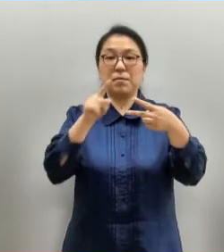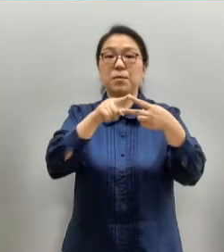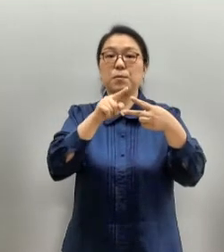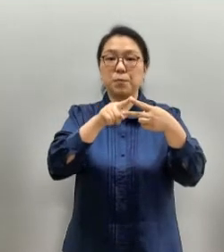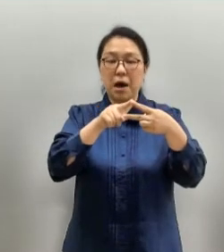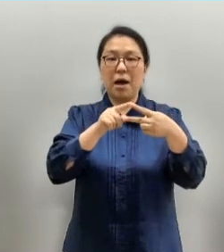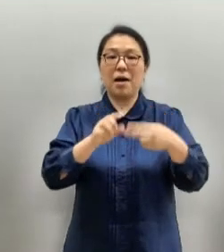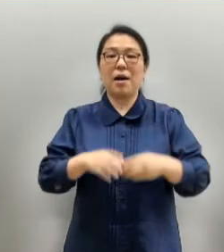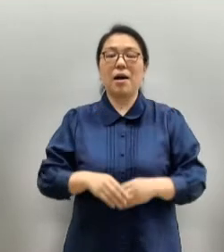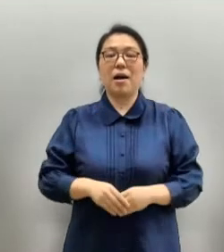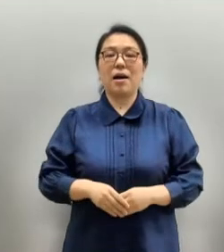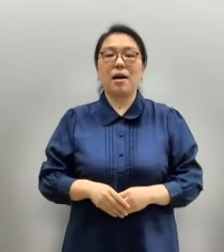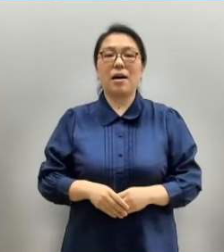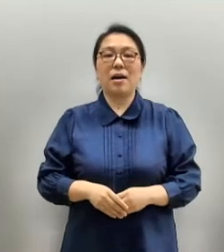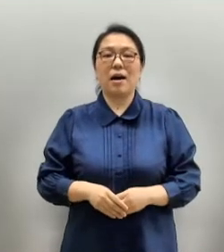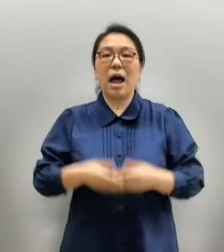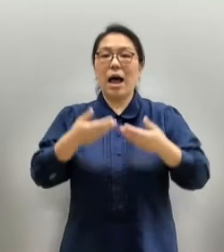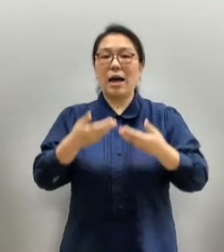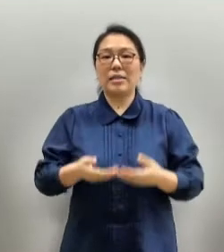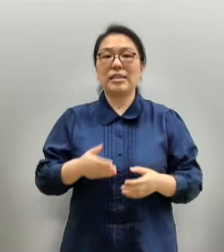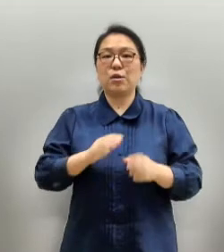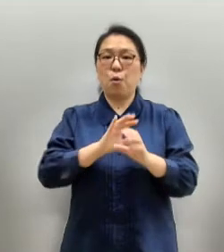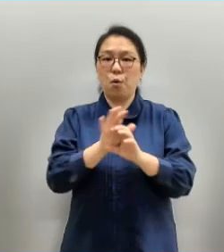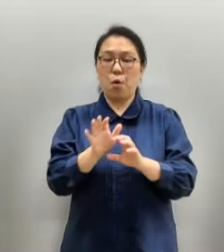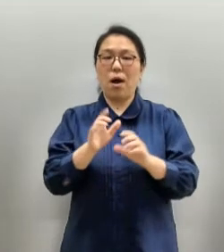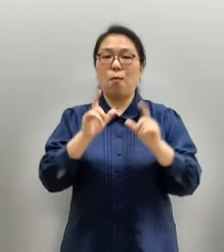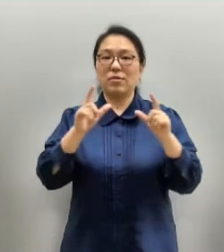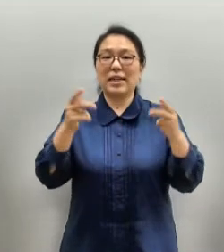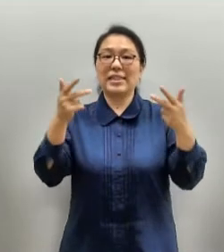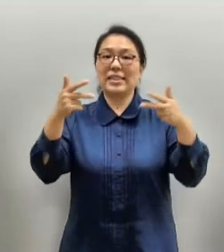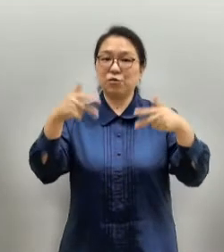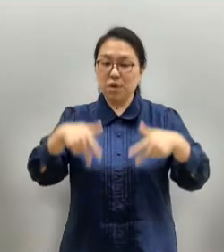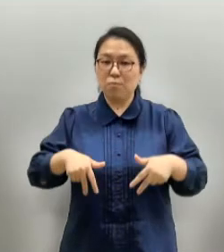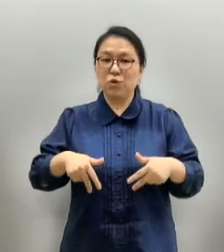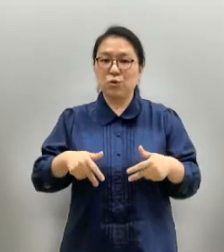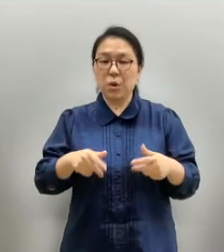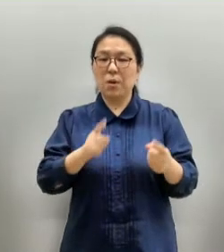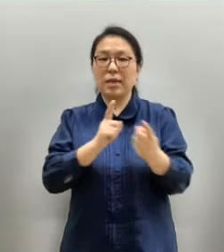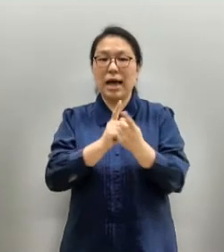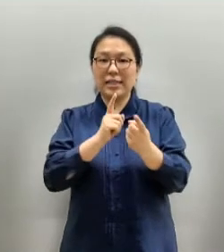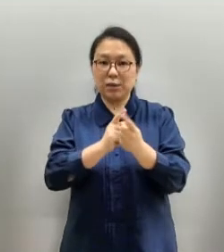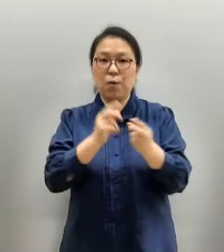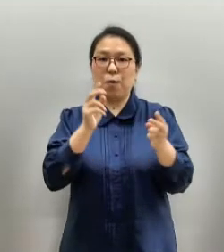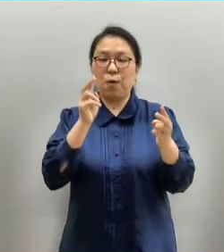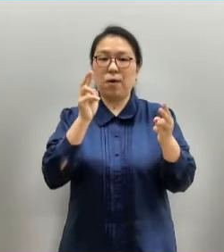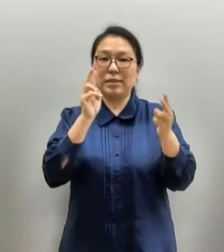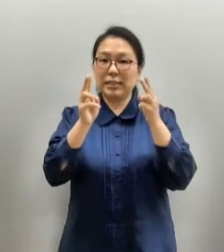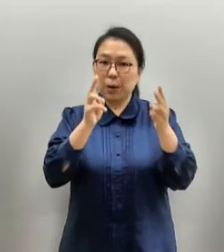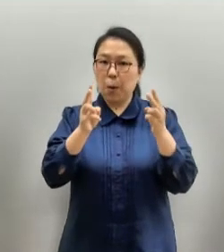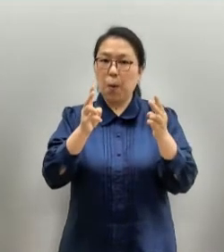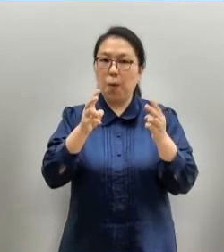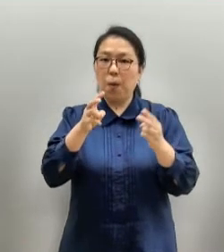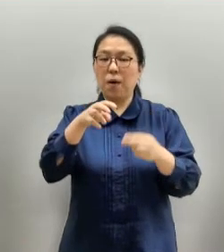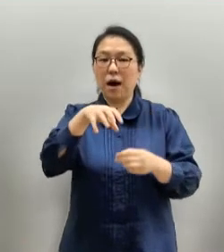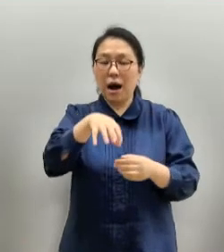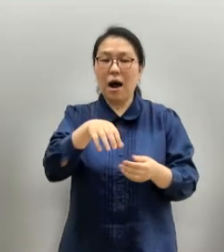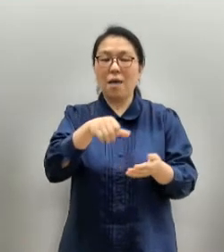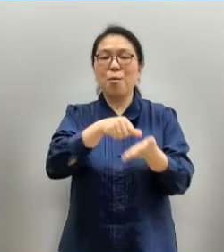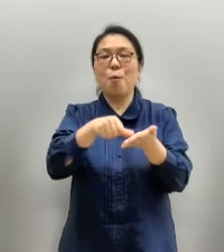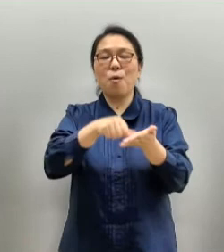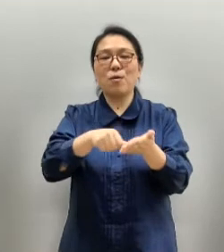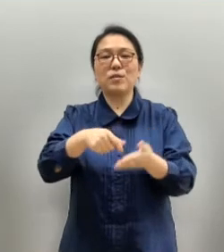2つ、1つは安心コロナ の対象事業者の登録 100% を目指します。まあ、市